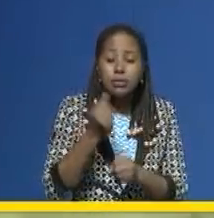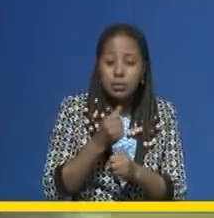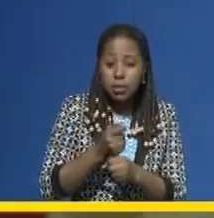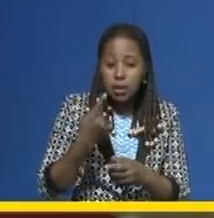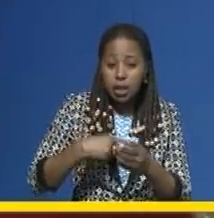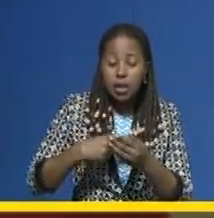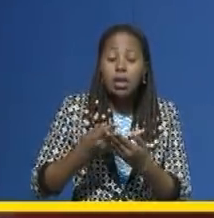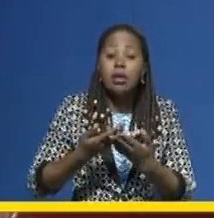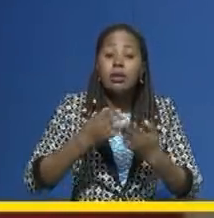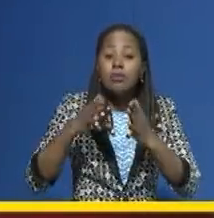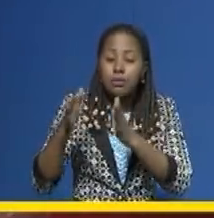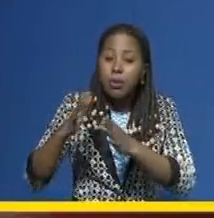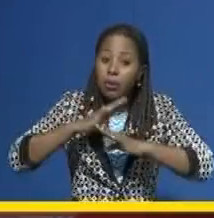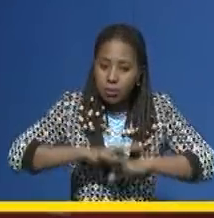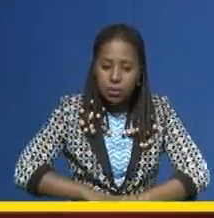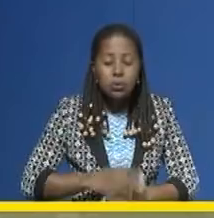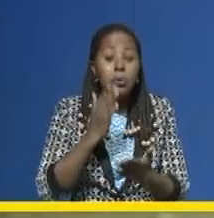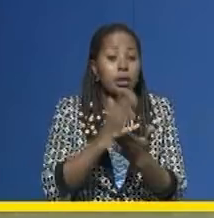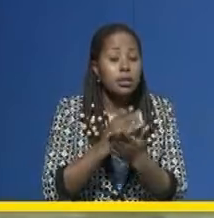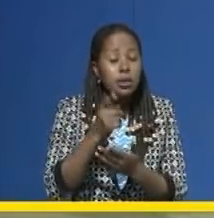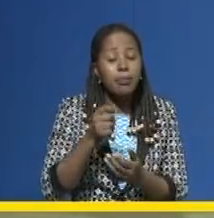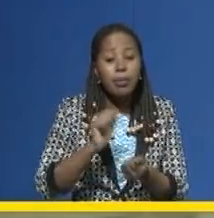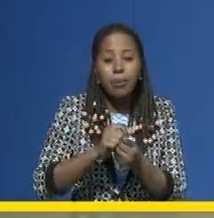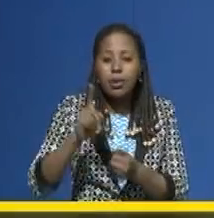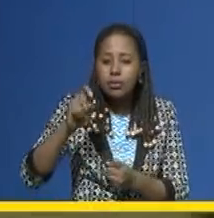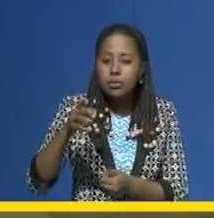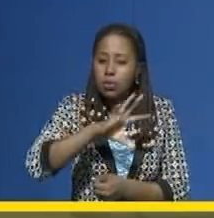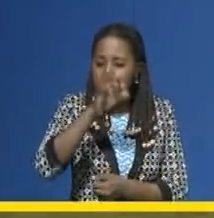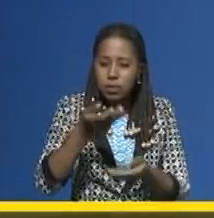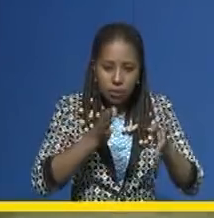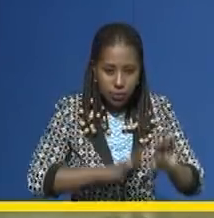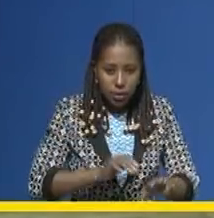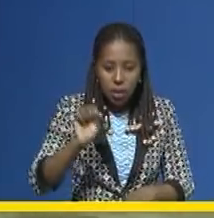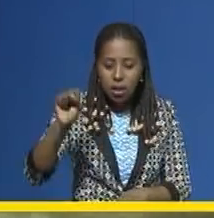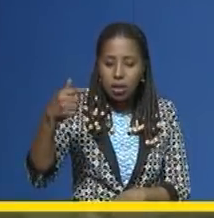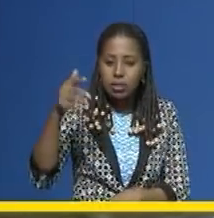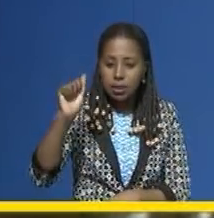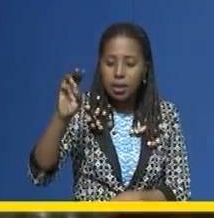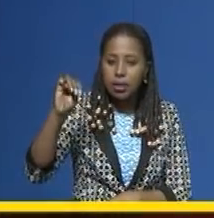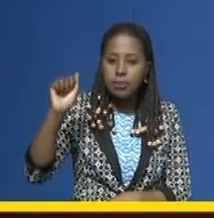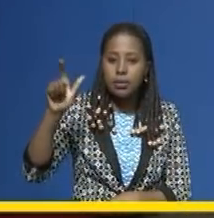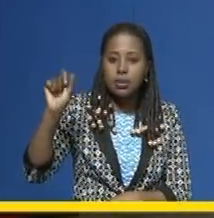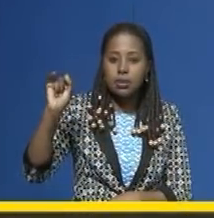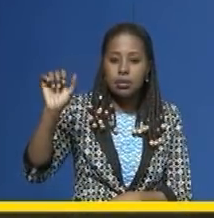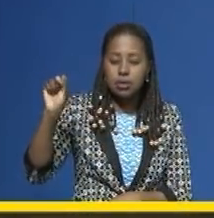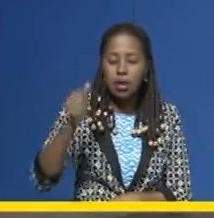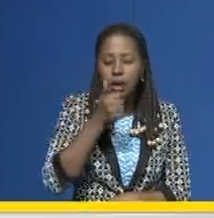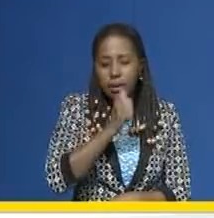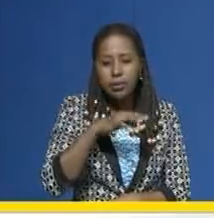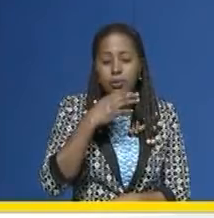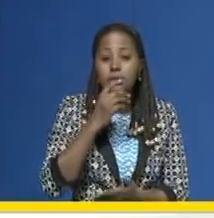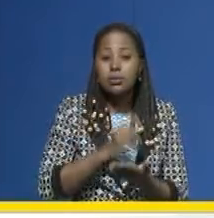vya kupumzikia ili kuhakikisha masalia ya virusi yanakufa. Esta Bela Malisa, Azam News, Dar es